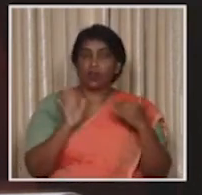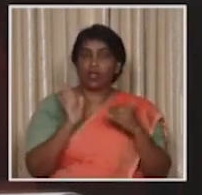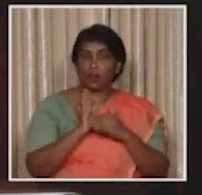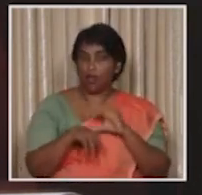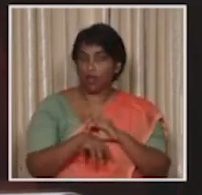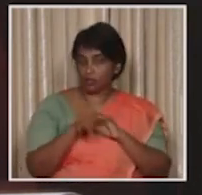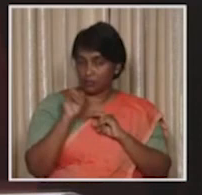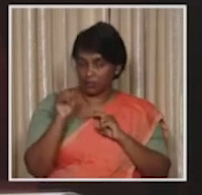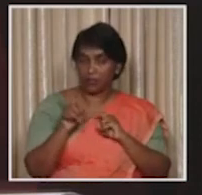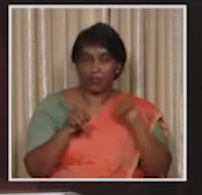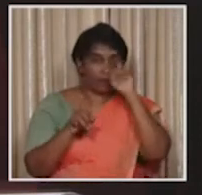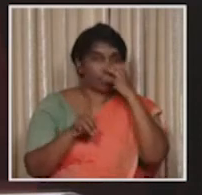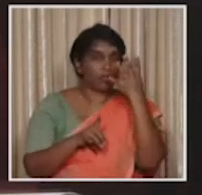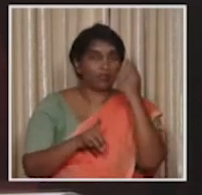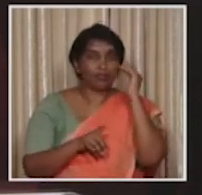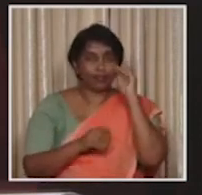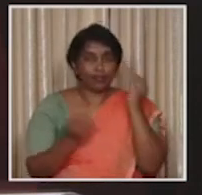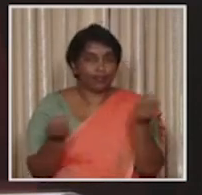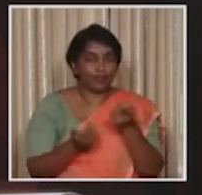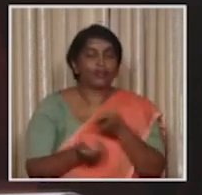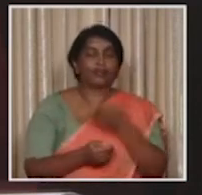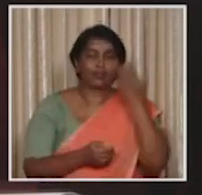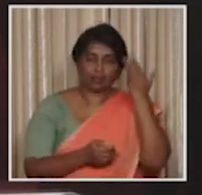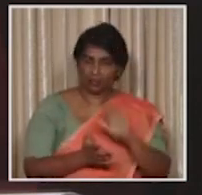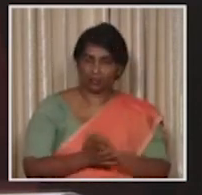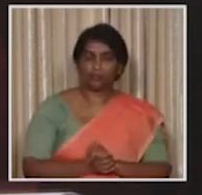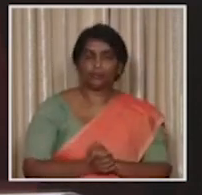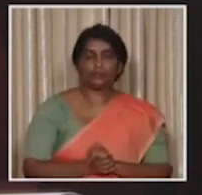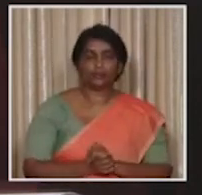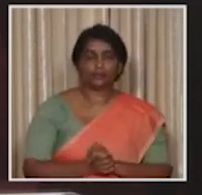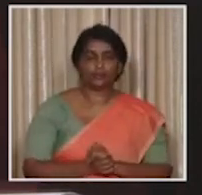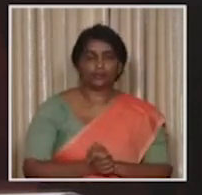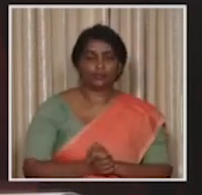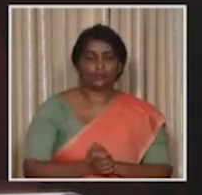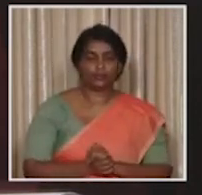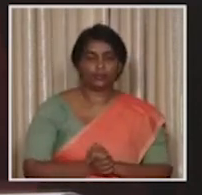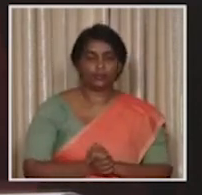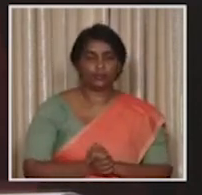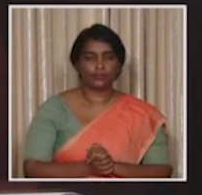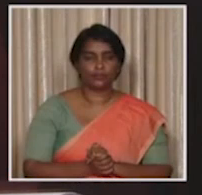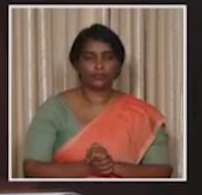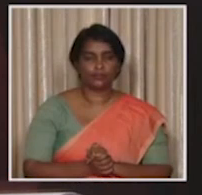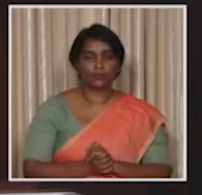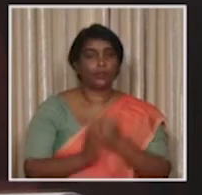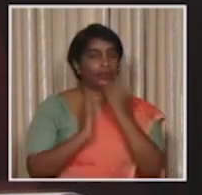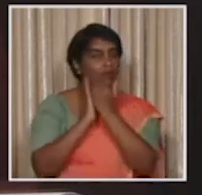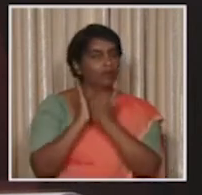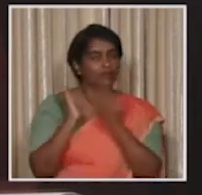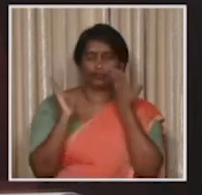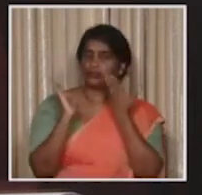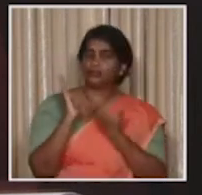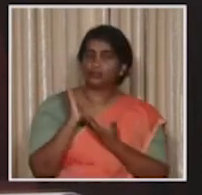රෝහලේ මාස 4ක දියණියක් මිය ගිහිල්ලා තිබෙනවා. මේ ලයිස්සු දිහා